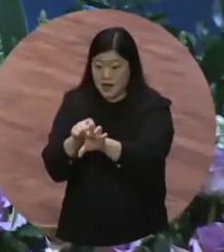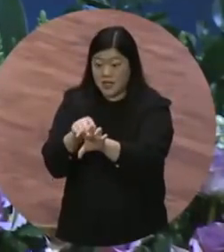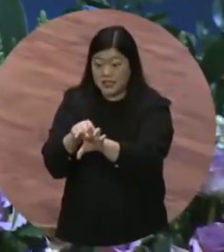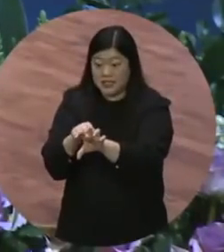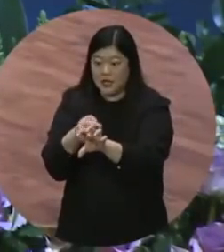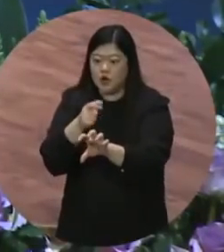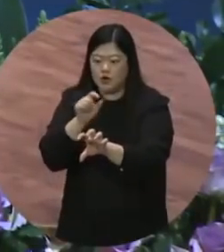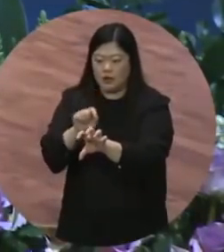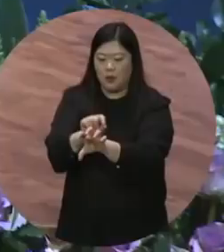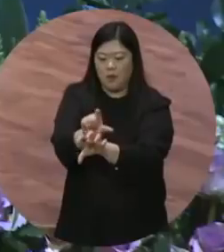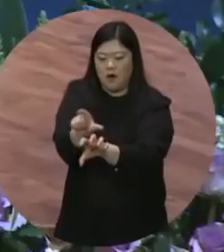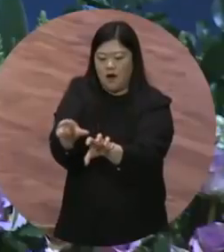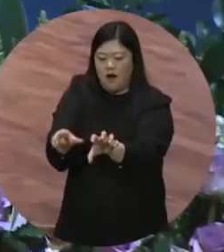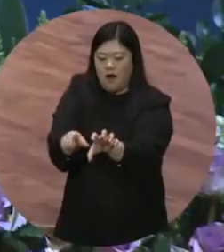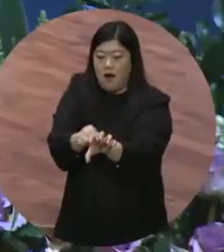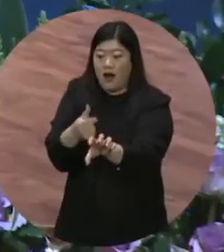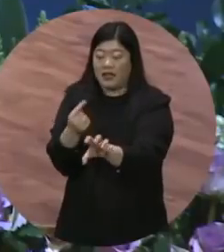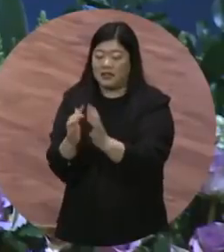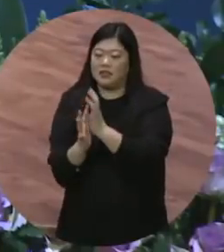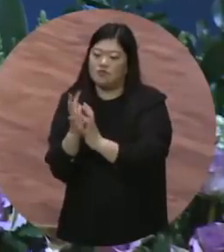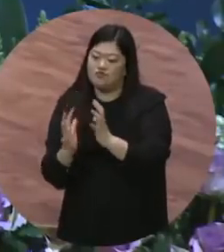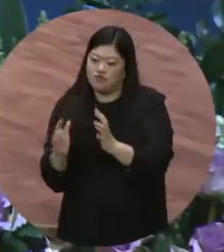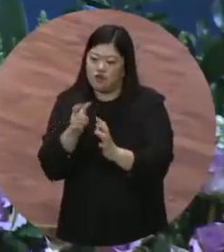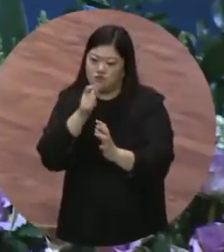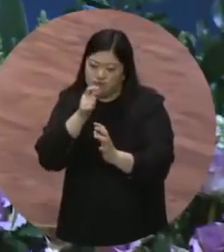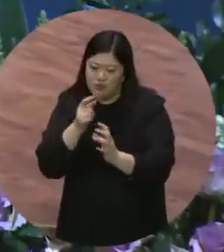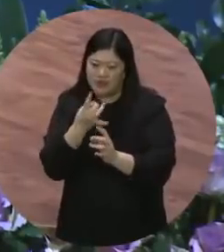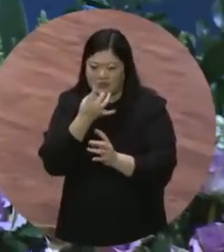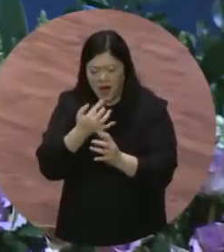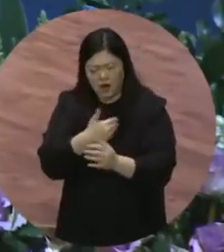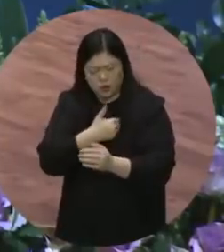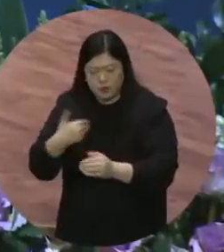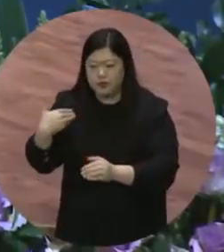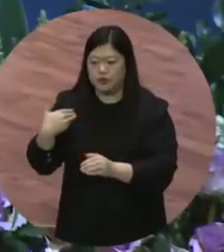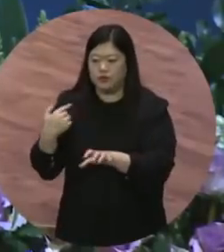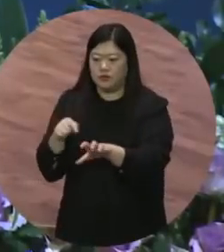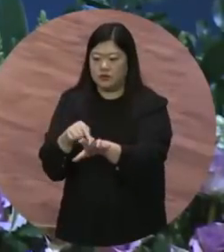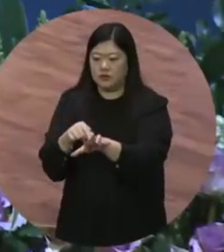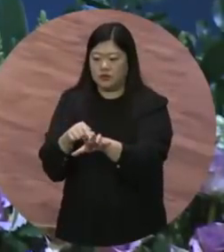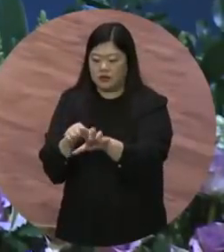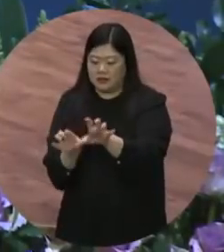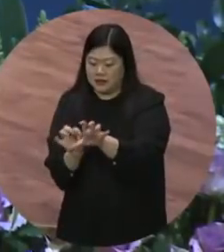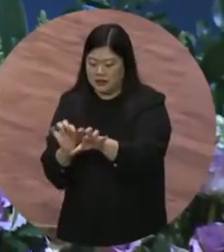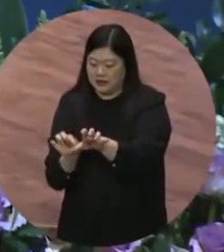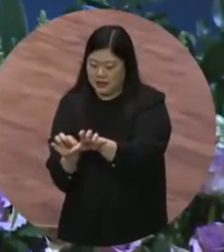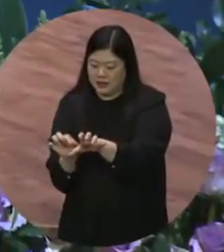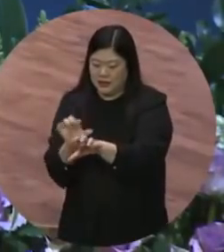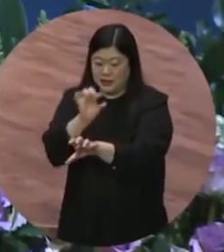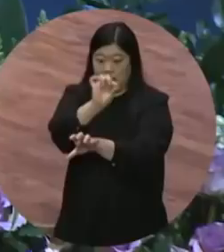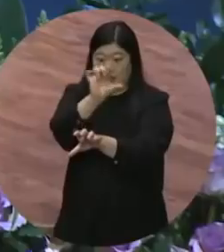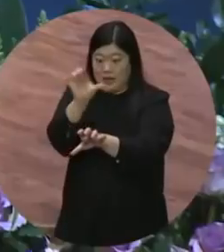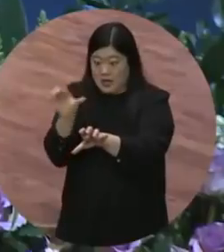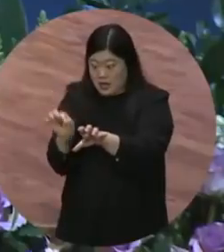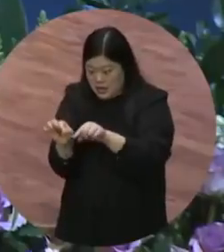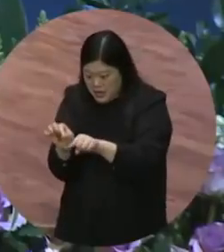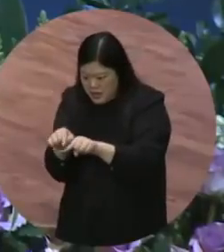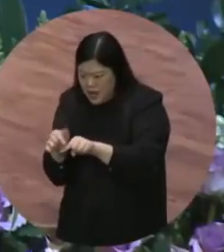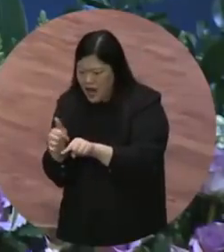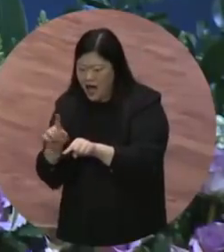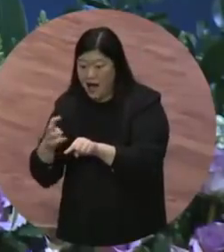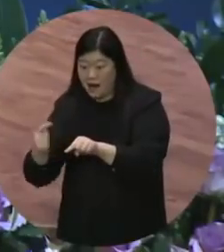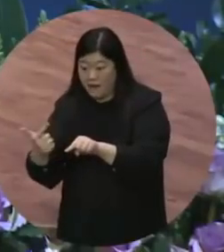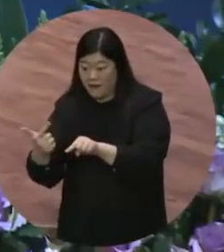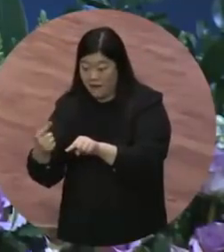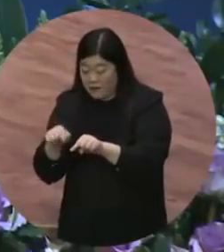초순달 지역의 곡창지대거든요. 물과 풀이 넉넉합니다. 그 끝지점이 어디냐면 하란이야, 하란.